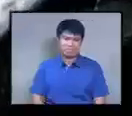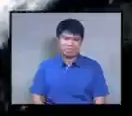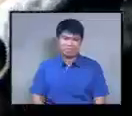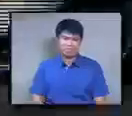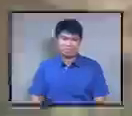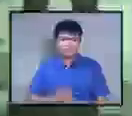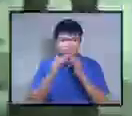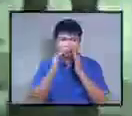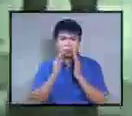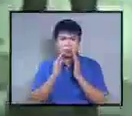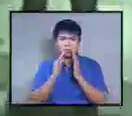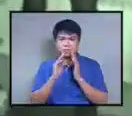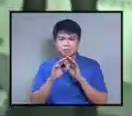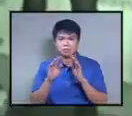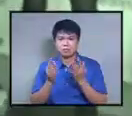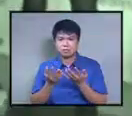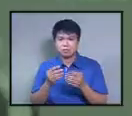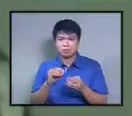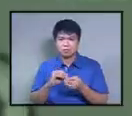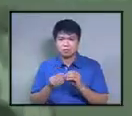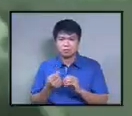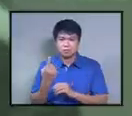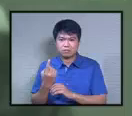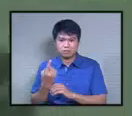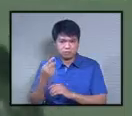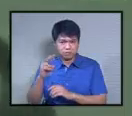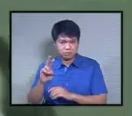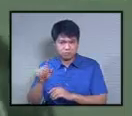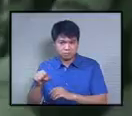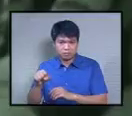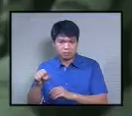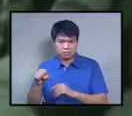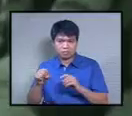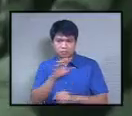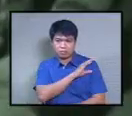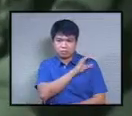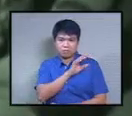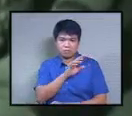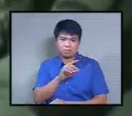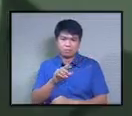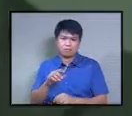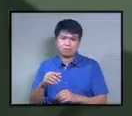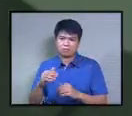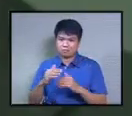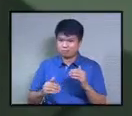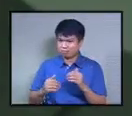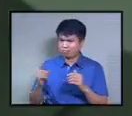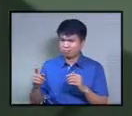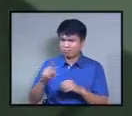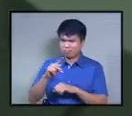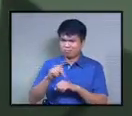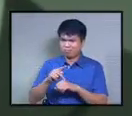Ang lungkot lang. Ang world number one ngayon na si Wesley So, US champion, imbis na dinadala ang bandila ng